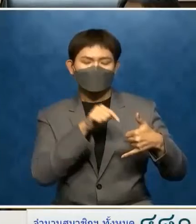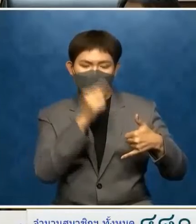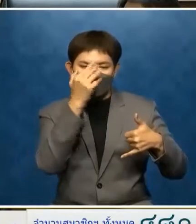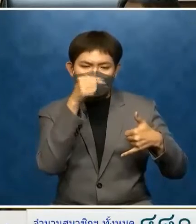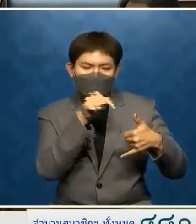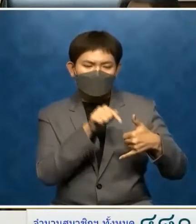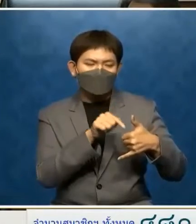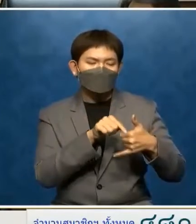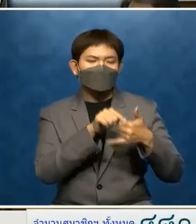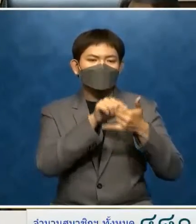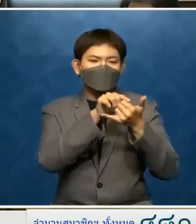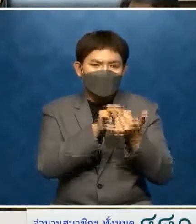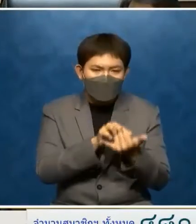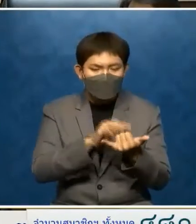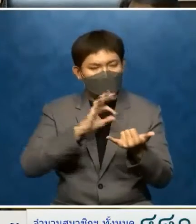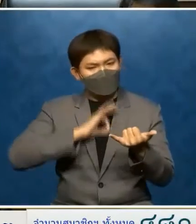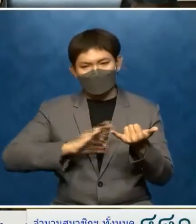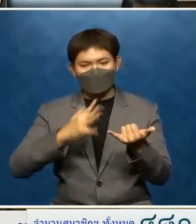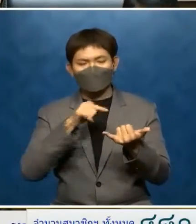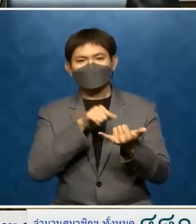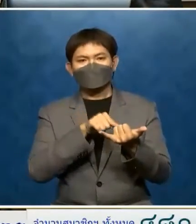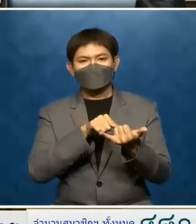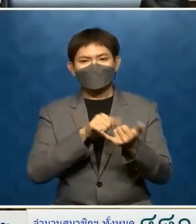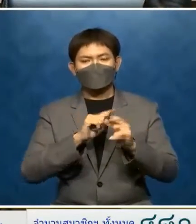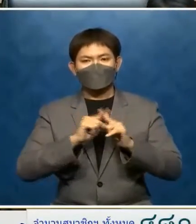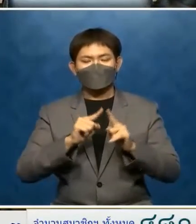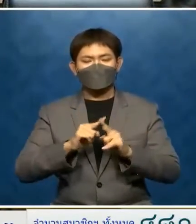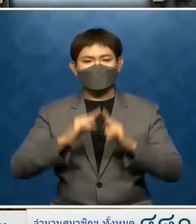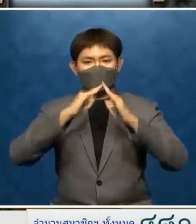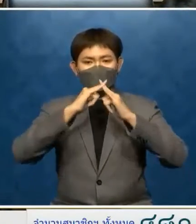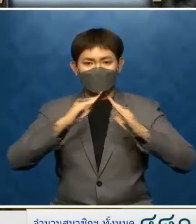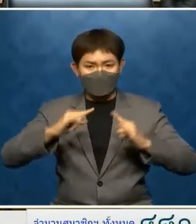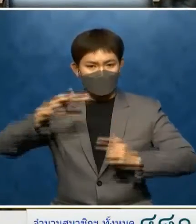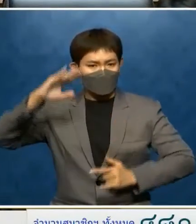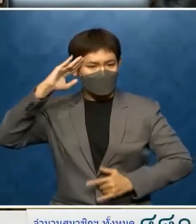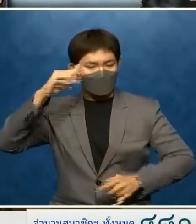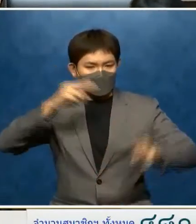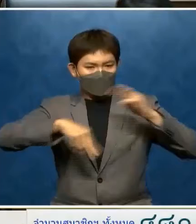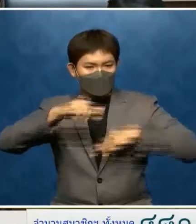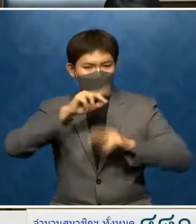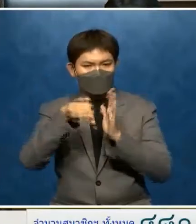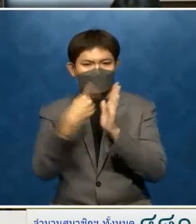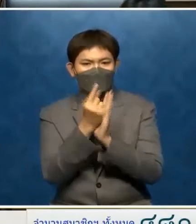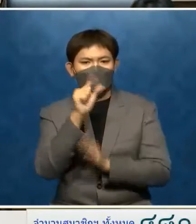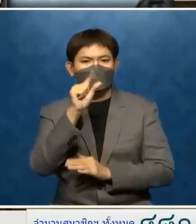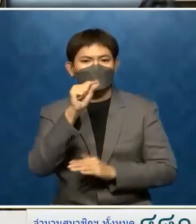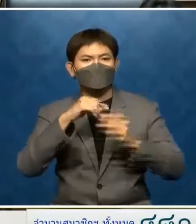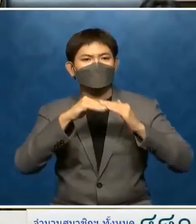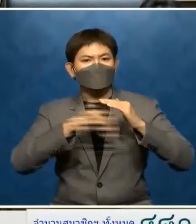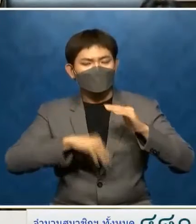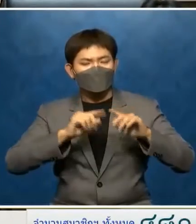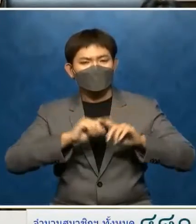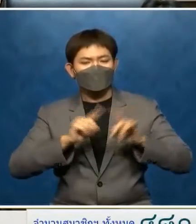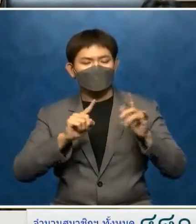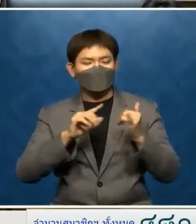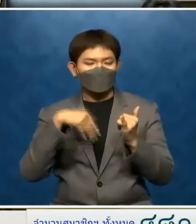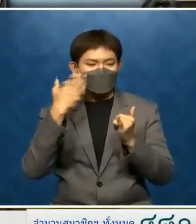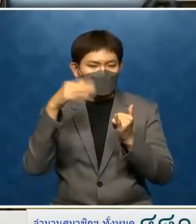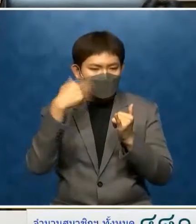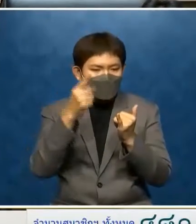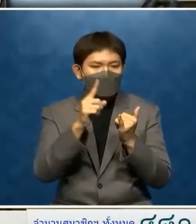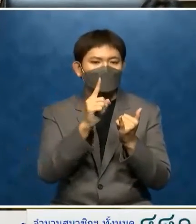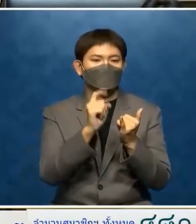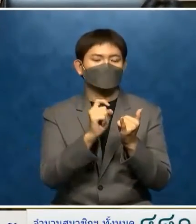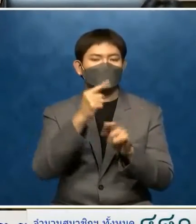ติหลังถูกควบคุมตัวในค่ายทหารไม่ถึง 20 ชั่โมงและสุดท้าย ได้เสียชีวิตเมอ 25